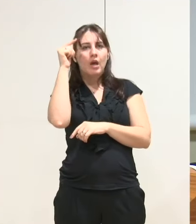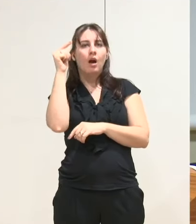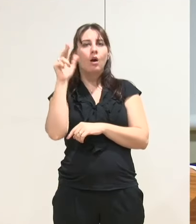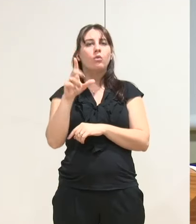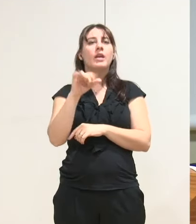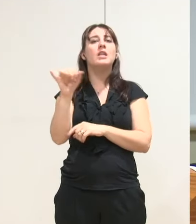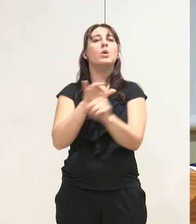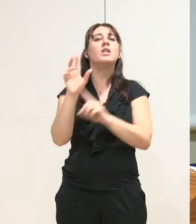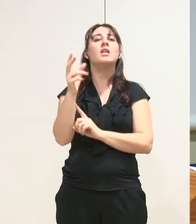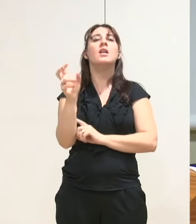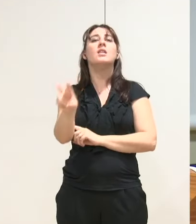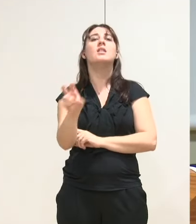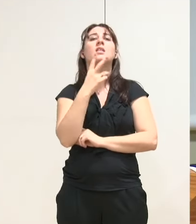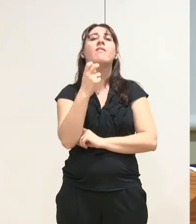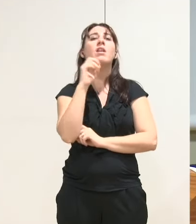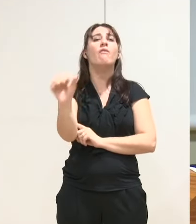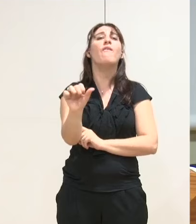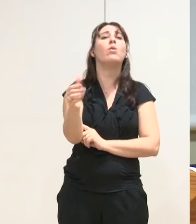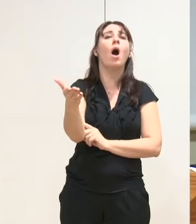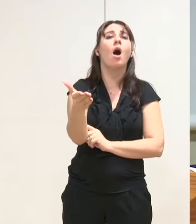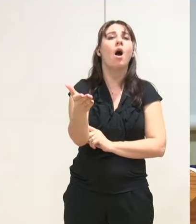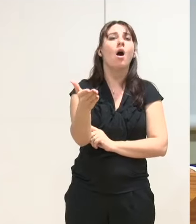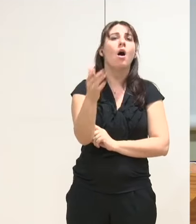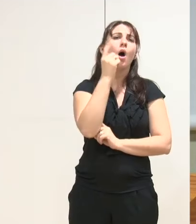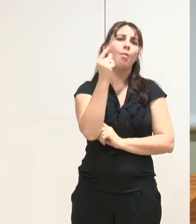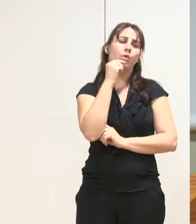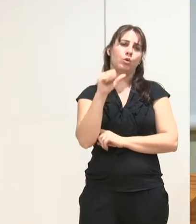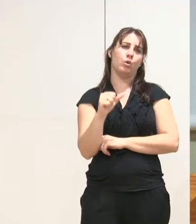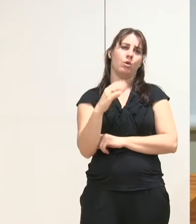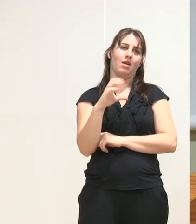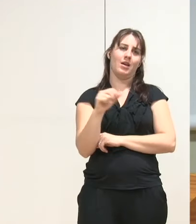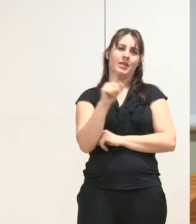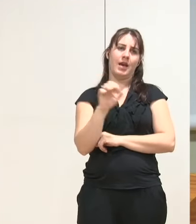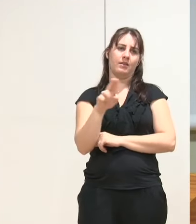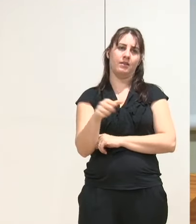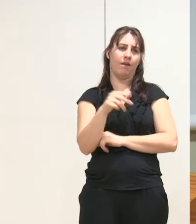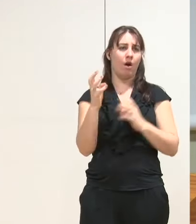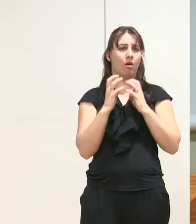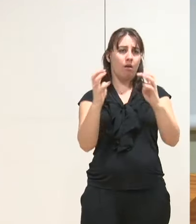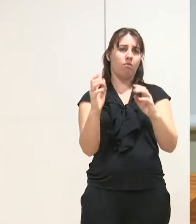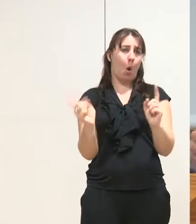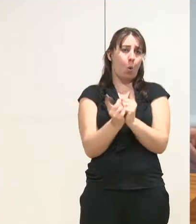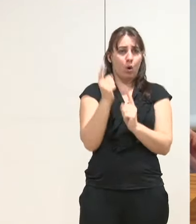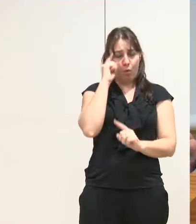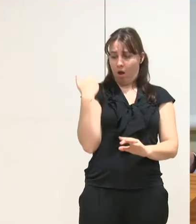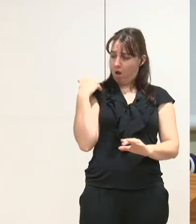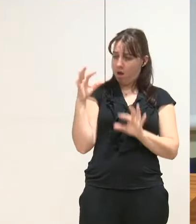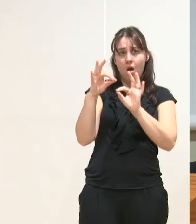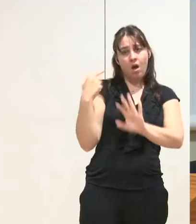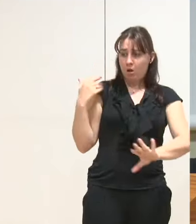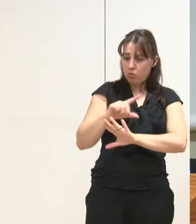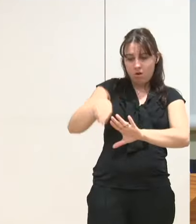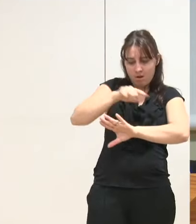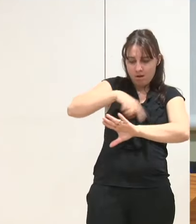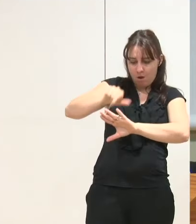civile vous faites quoi Monsieur casn en fait pour vous le conseil municipal est cour parce que vous venez d'arriver mais nous on a déjà passé quelques